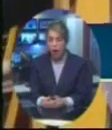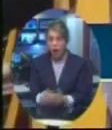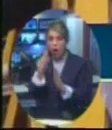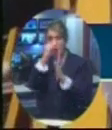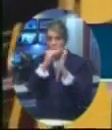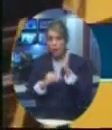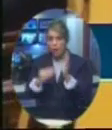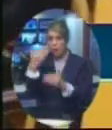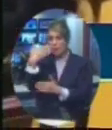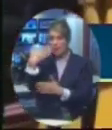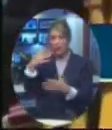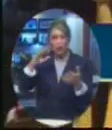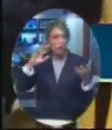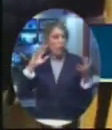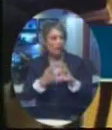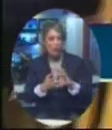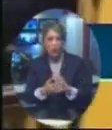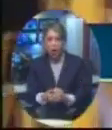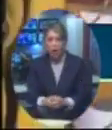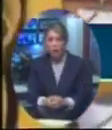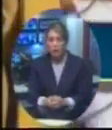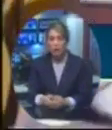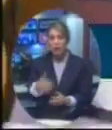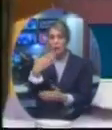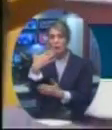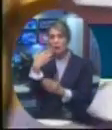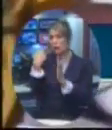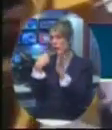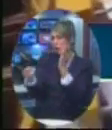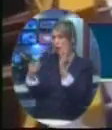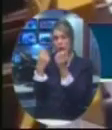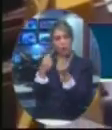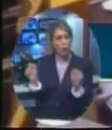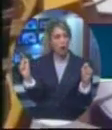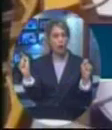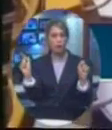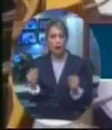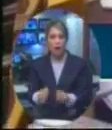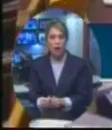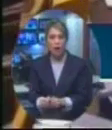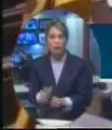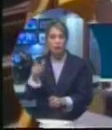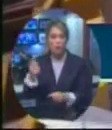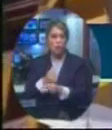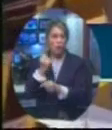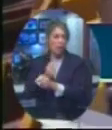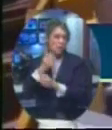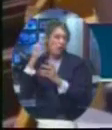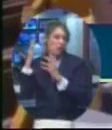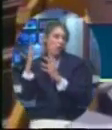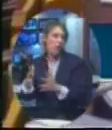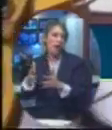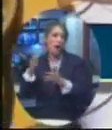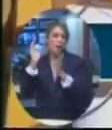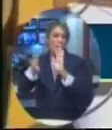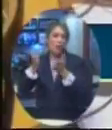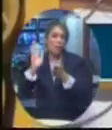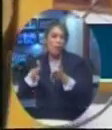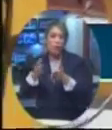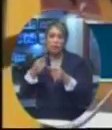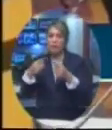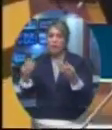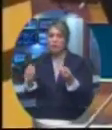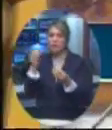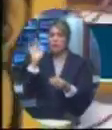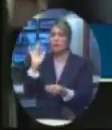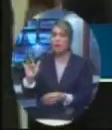מעוותות ומשוללות דמוקרטיה, שבהם פועלים בכוח ובאלימות ובאמצעים שונים נגד חברי